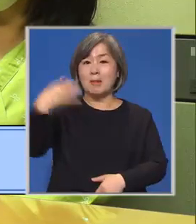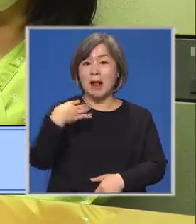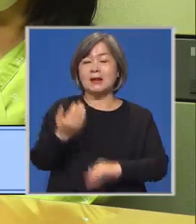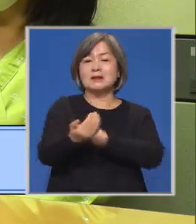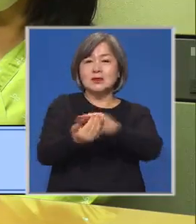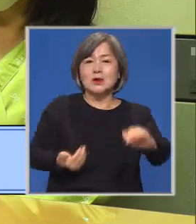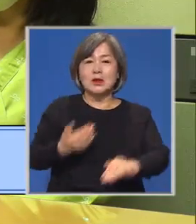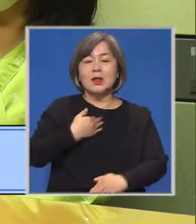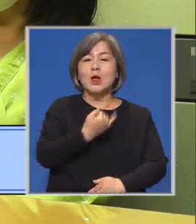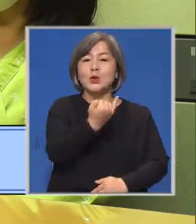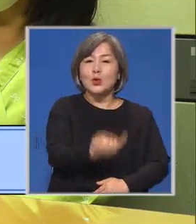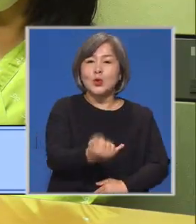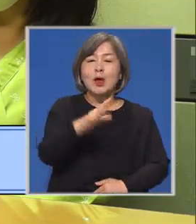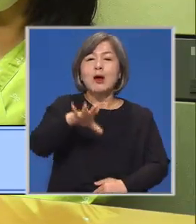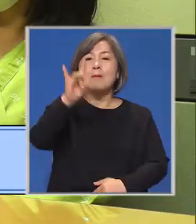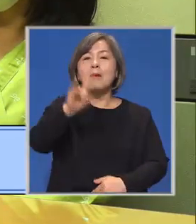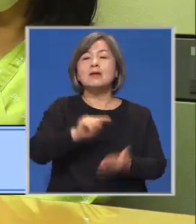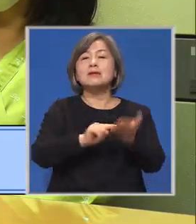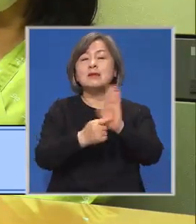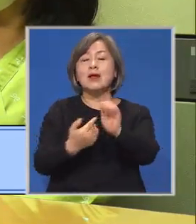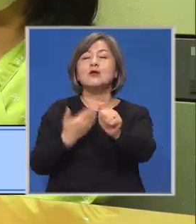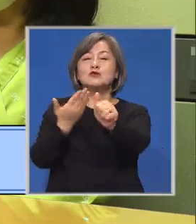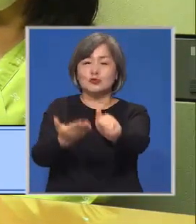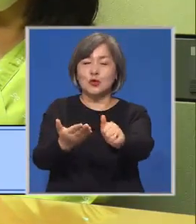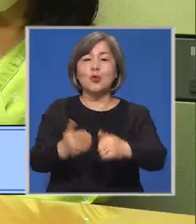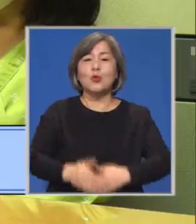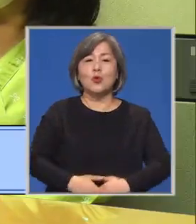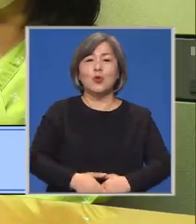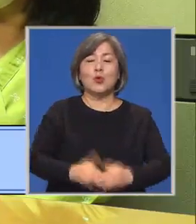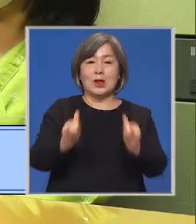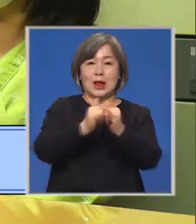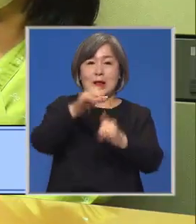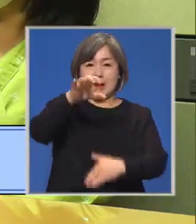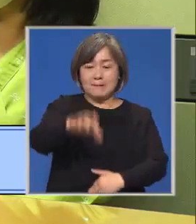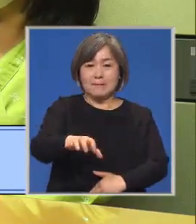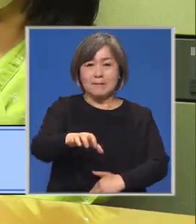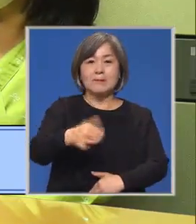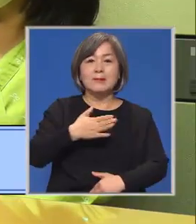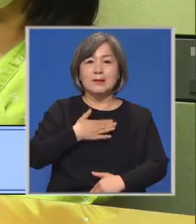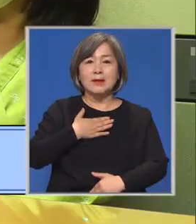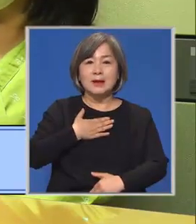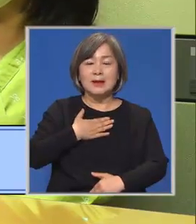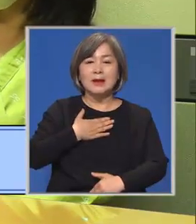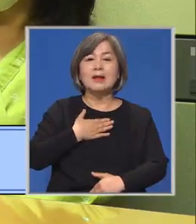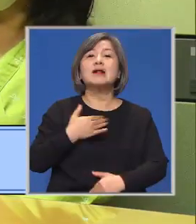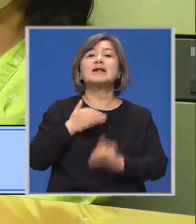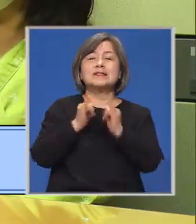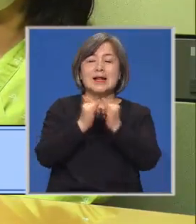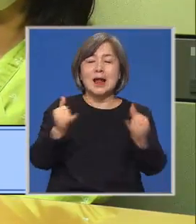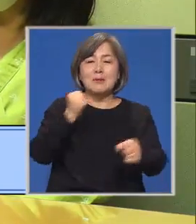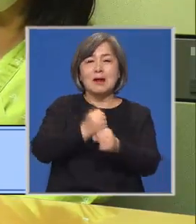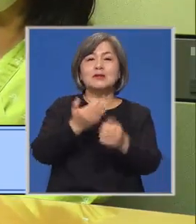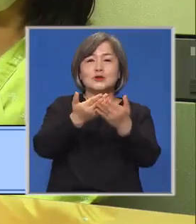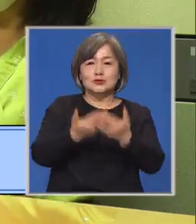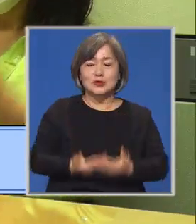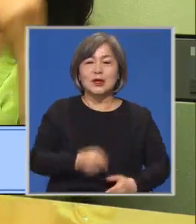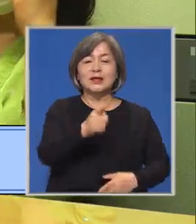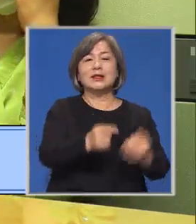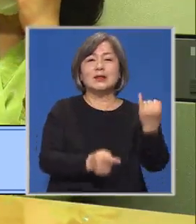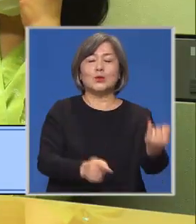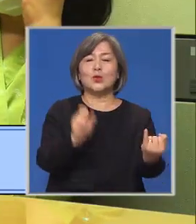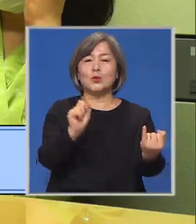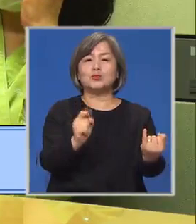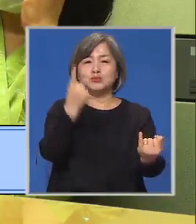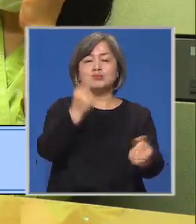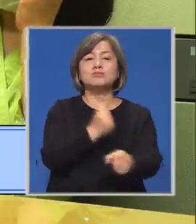누가 말하기도 전에 제가 동생이라고 먼저 이렇게 얘기를 하고 사람들 앞에서도 그렇고 제가 이제 저를 사람을 만들어준 게